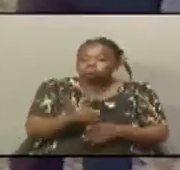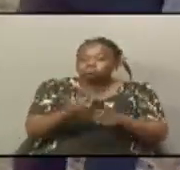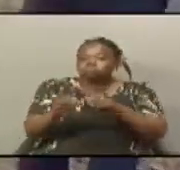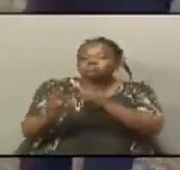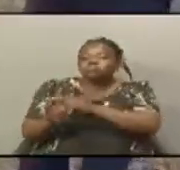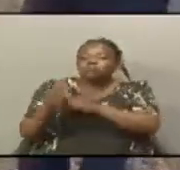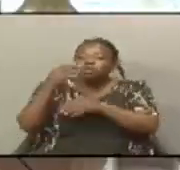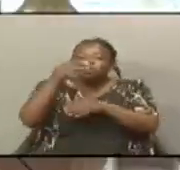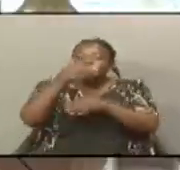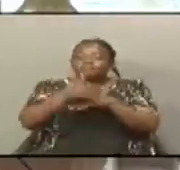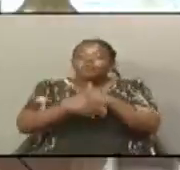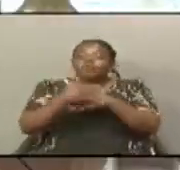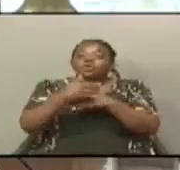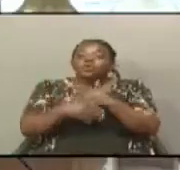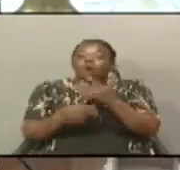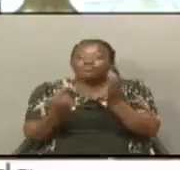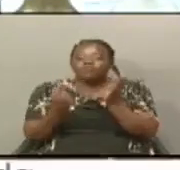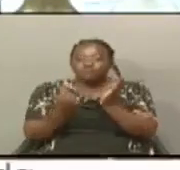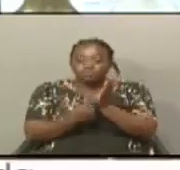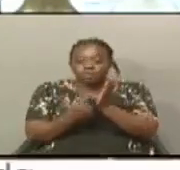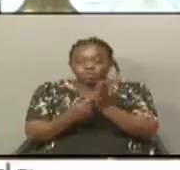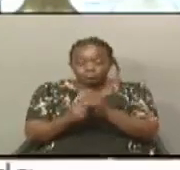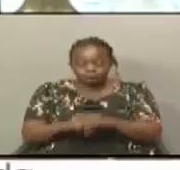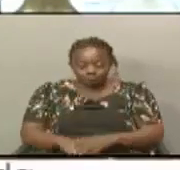za Uganda.